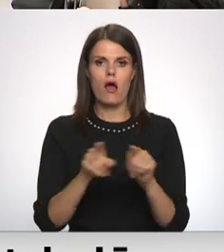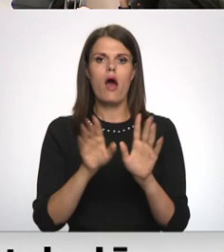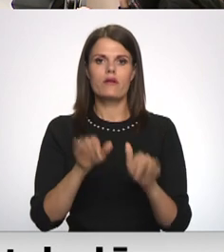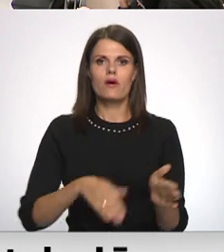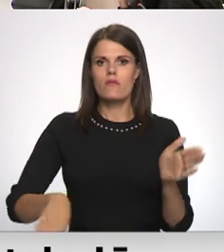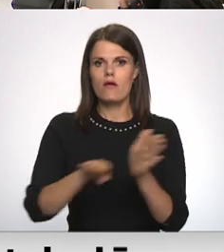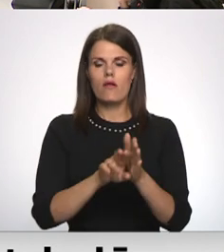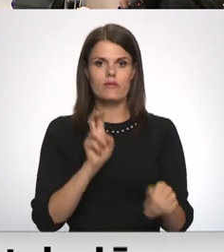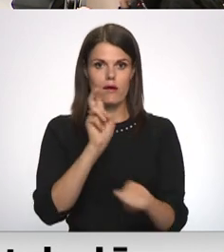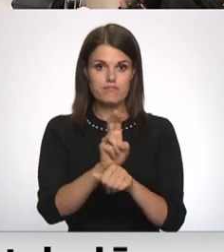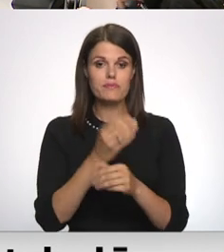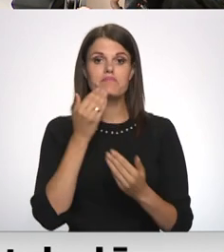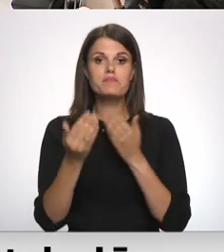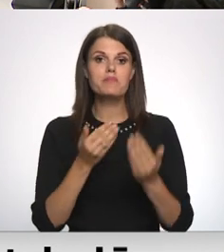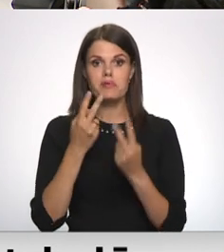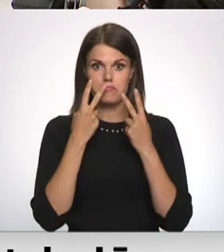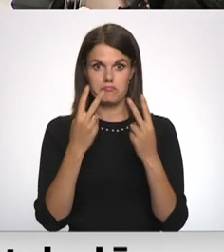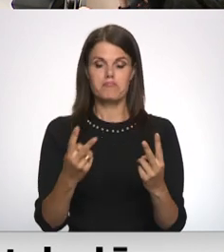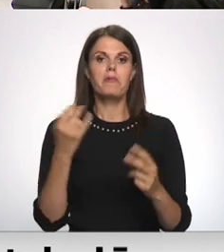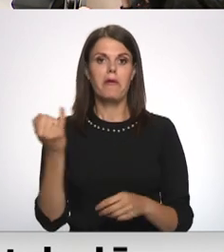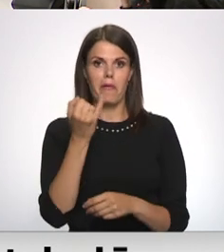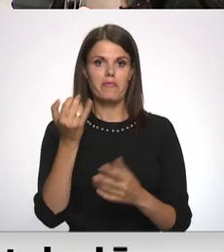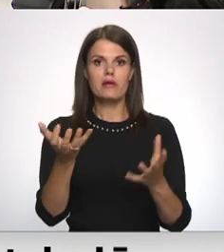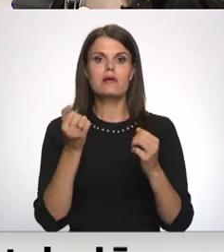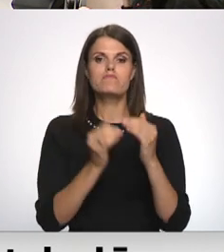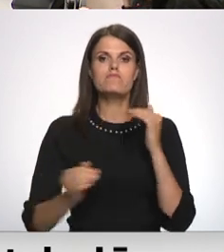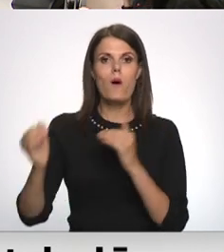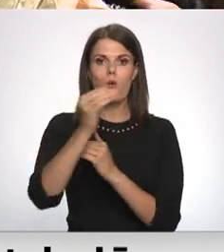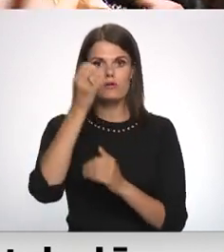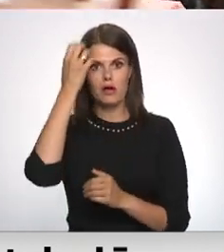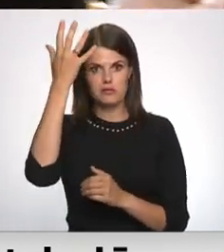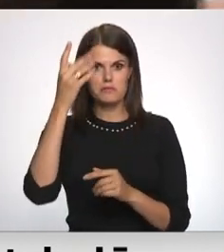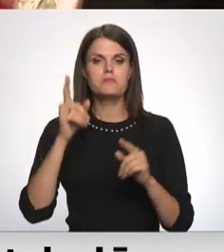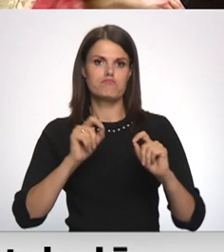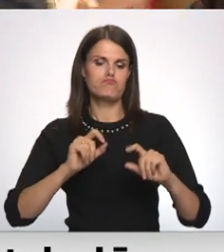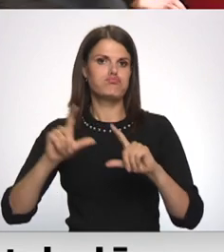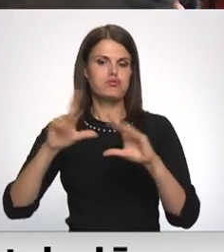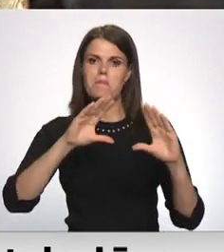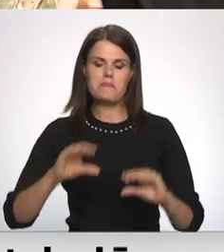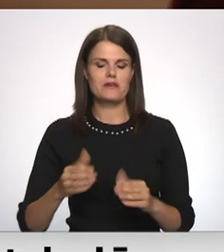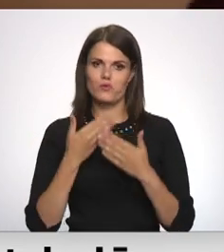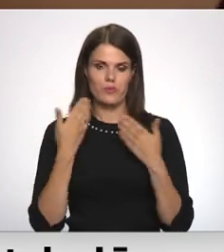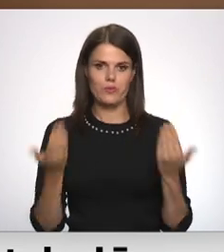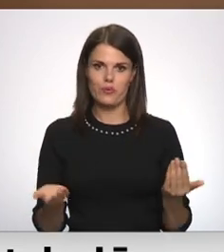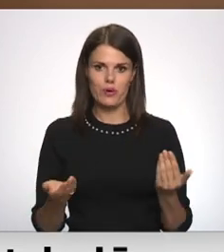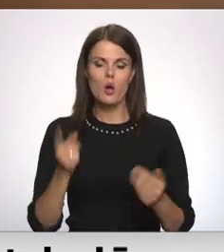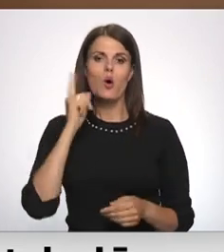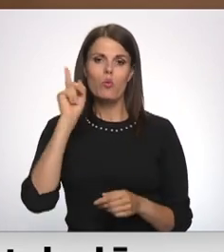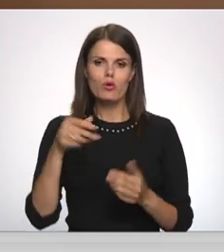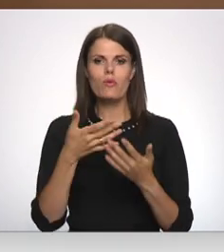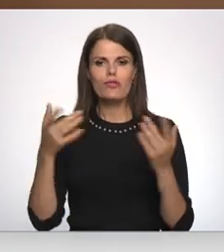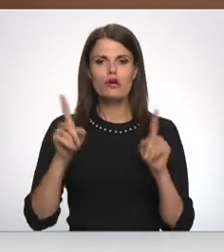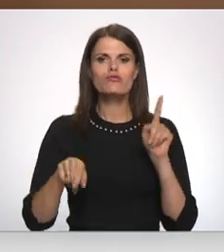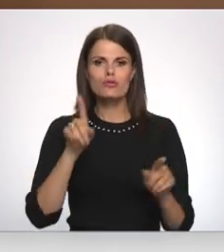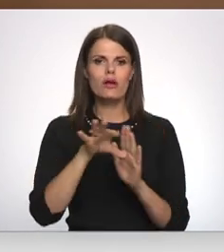pēc pieteikumu skaita vismaz pagaidām var teikt, ka interese iegūt augstāko izglītību nemazinās. Protams, ir dažādi